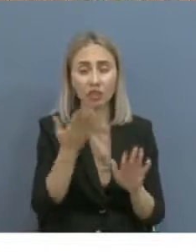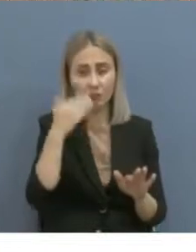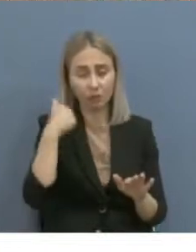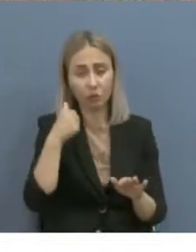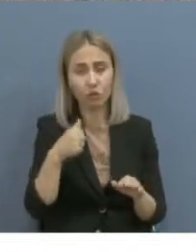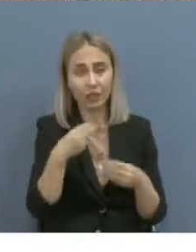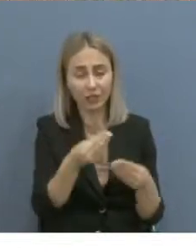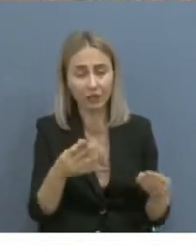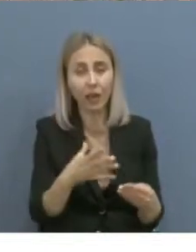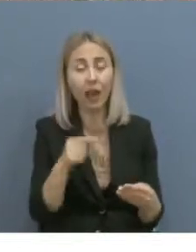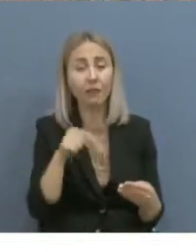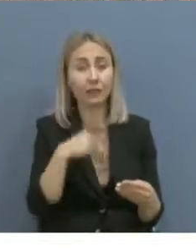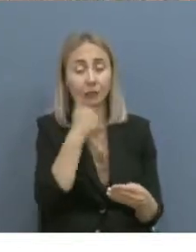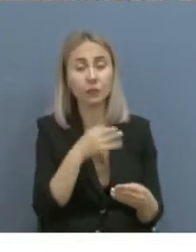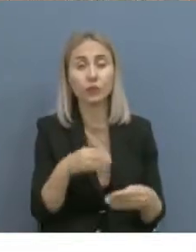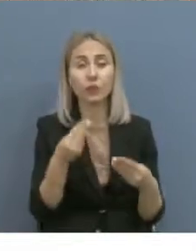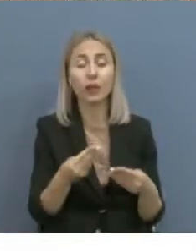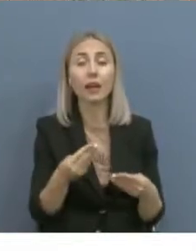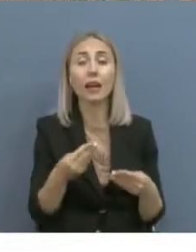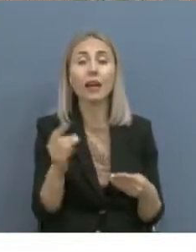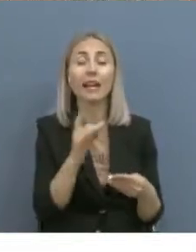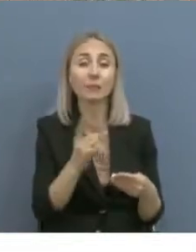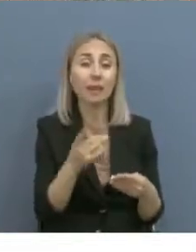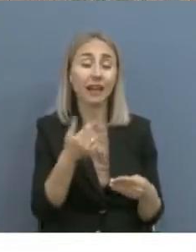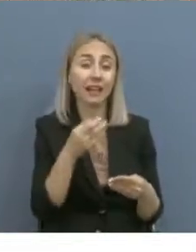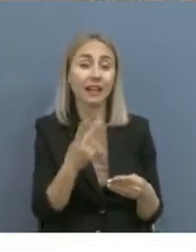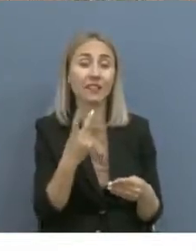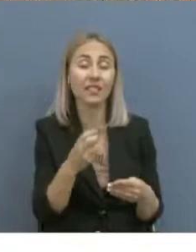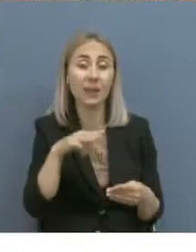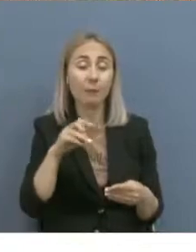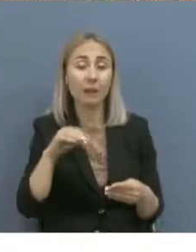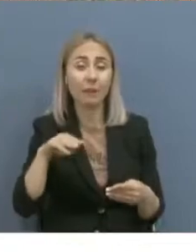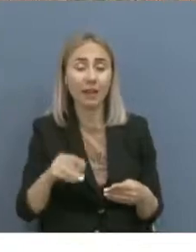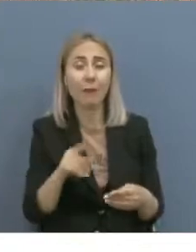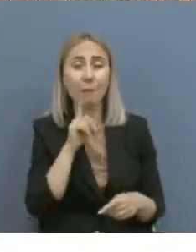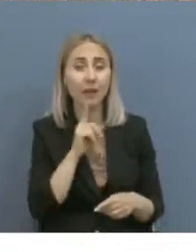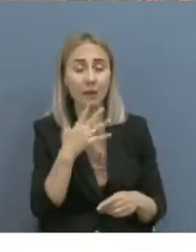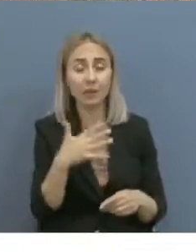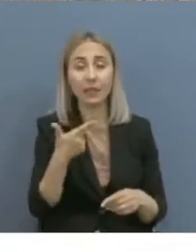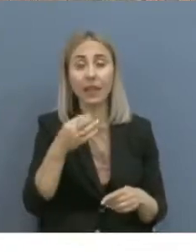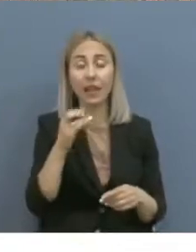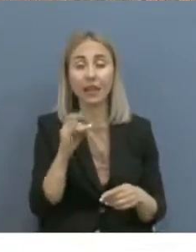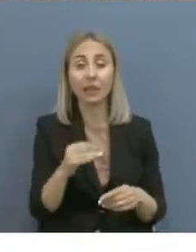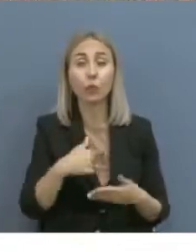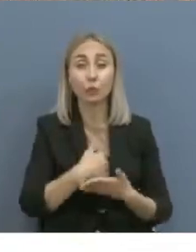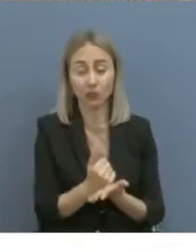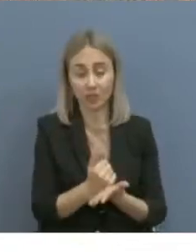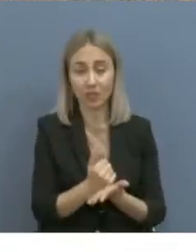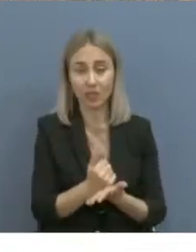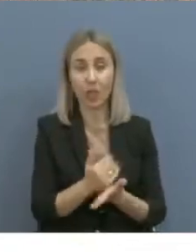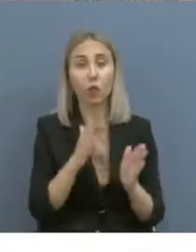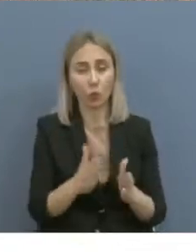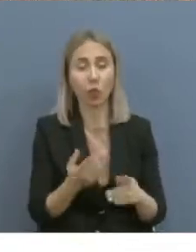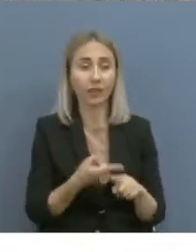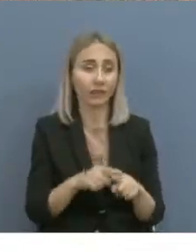қайтарымсыз гранттар қарастырылған. Өткен жылы осындай 94 грант берілді. Биыл барлық санаттар үшін грант көлемі 200 айлық